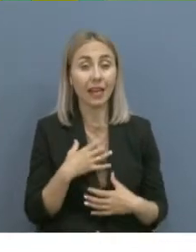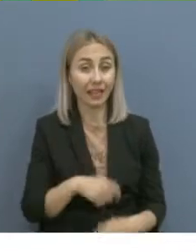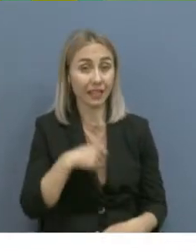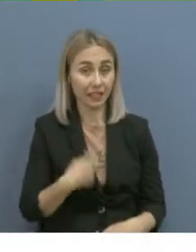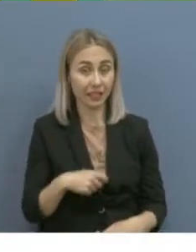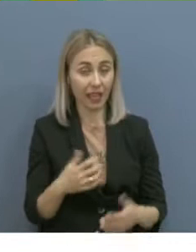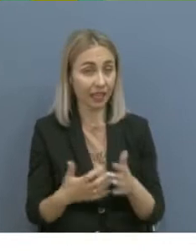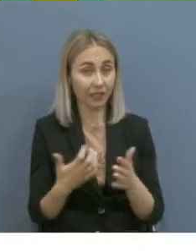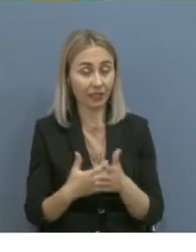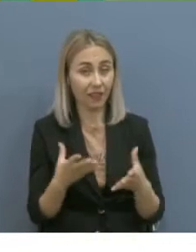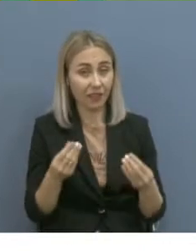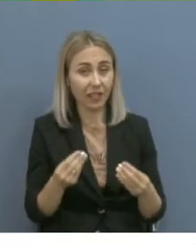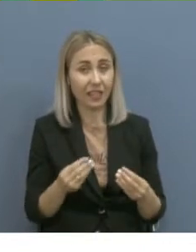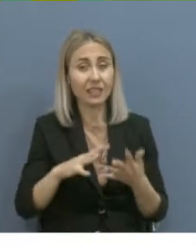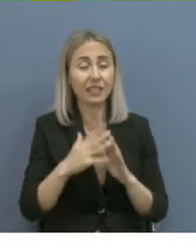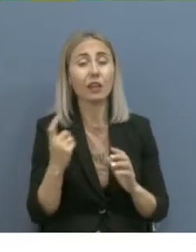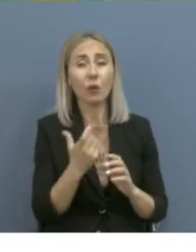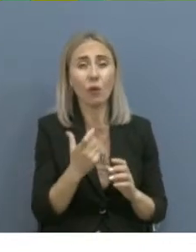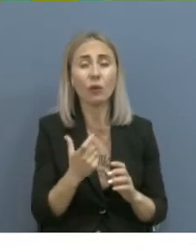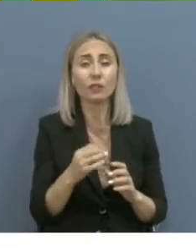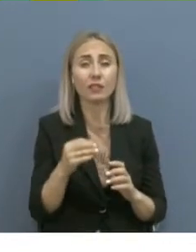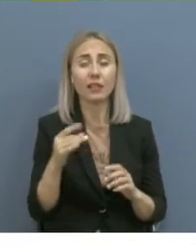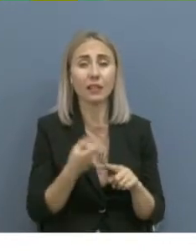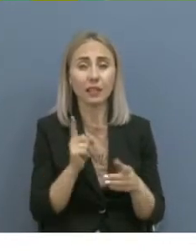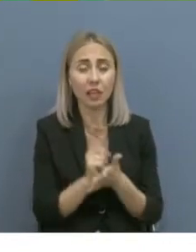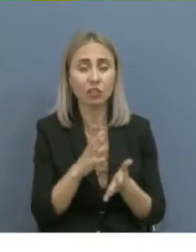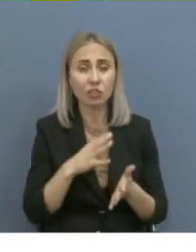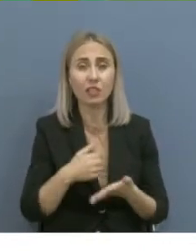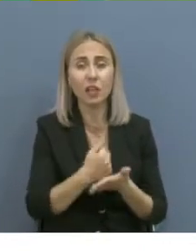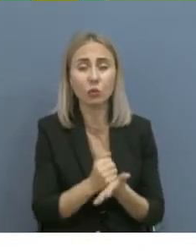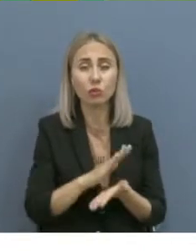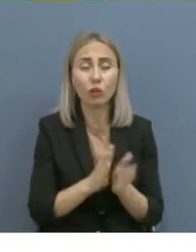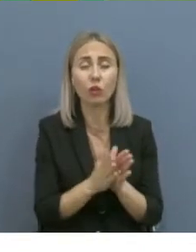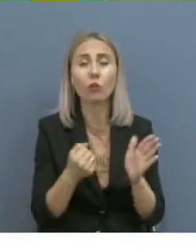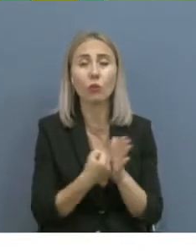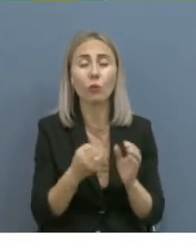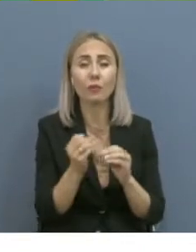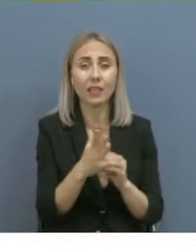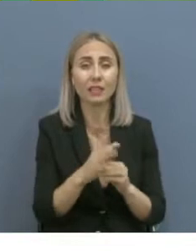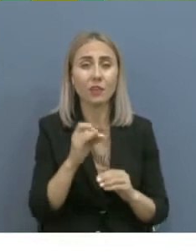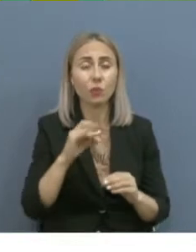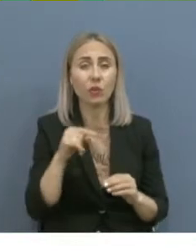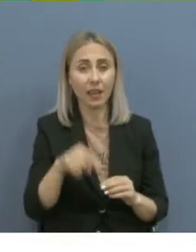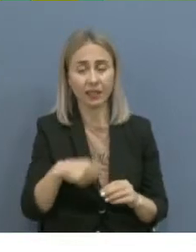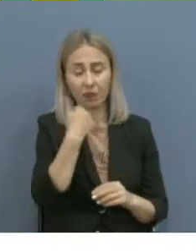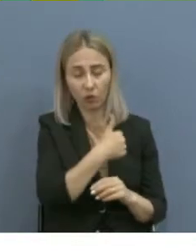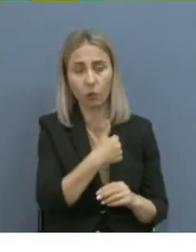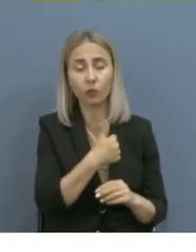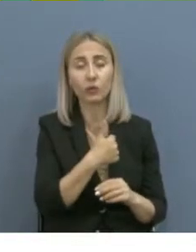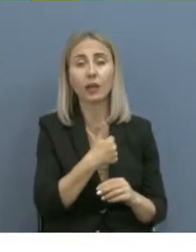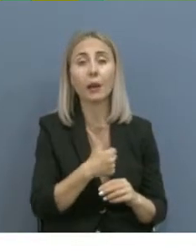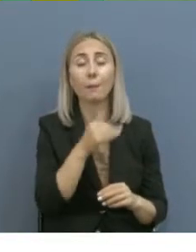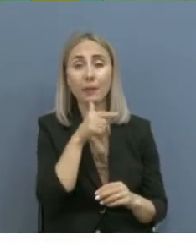сақтандыру шартын жасау қажет. Сақтандыру кезеңі 3 айды қамтиды, яғни 15 мамырдан 15 тамызға дейін. Ал ылғалдың шамадан тыс